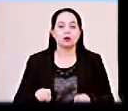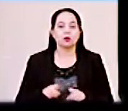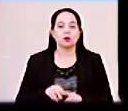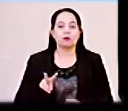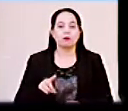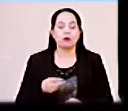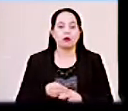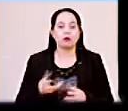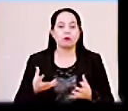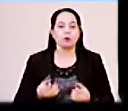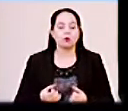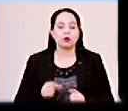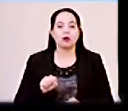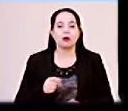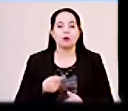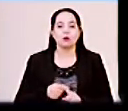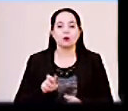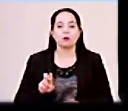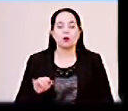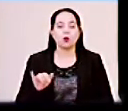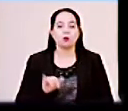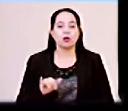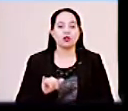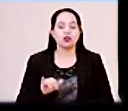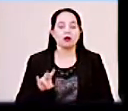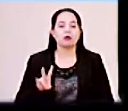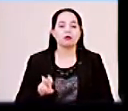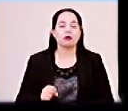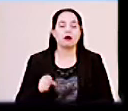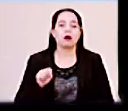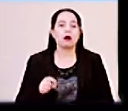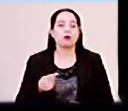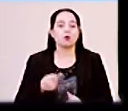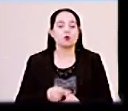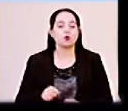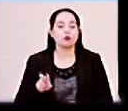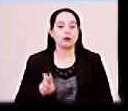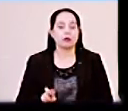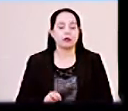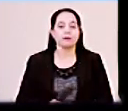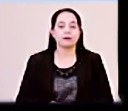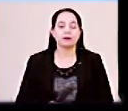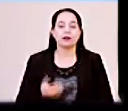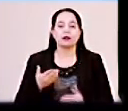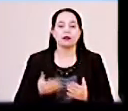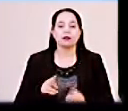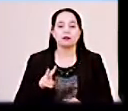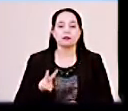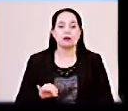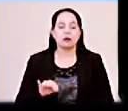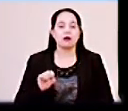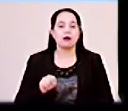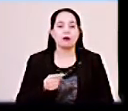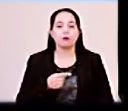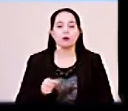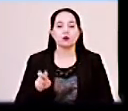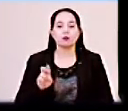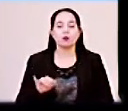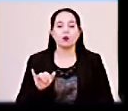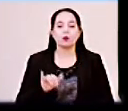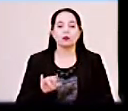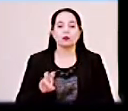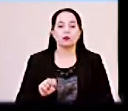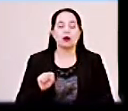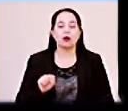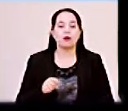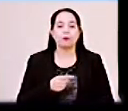мы это получили а плюс b, умножая на а плюс b. А если а минус b умножить на